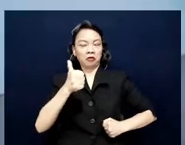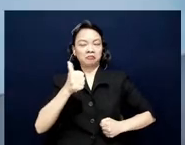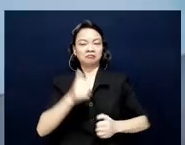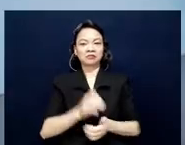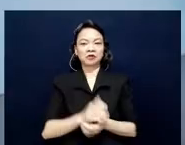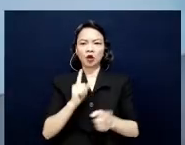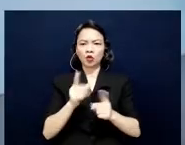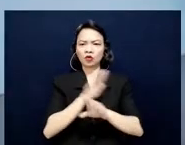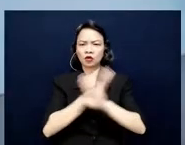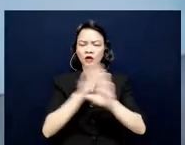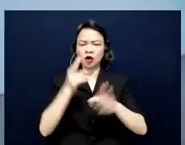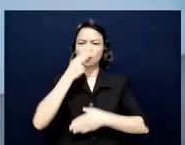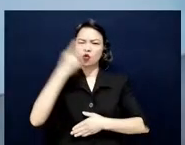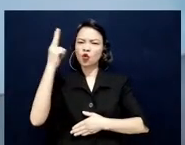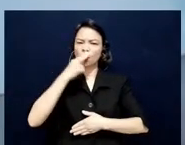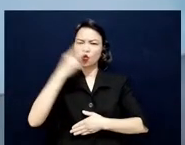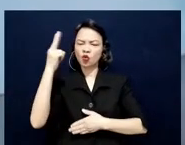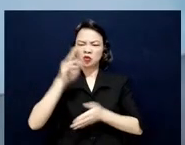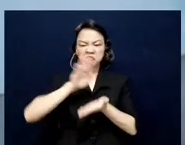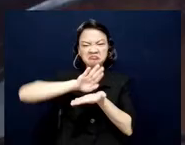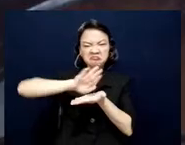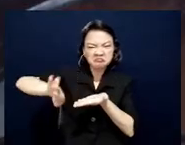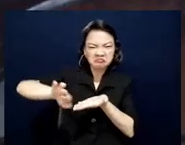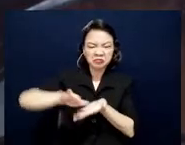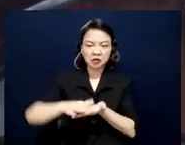akan dikucilkan dan merasa tidak keren.